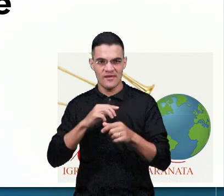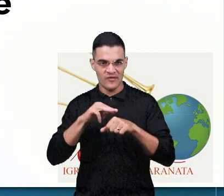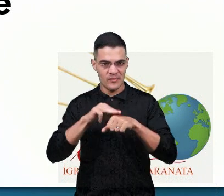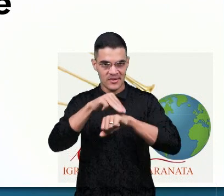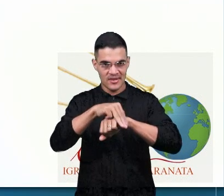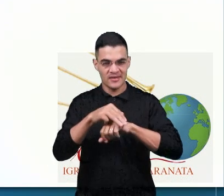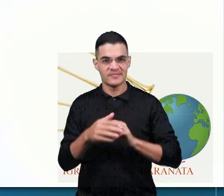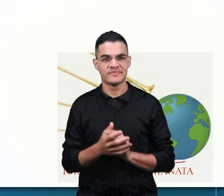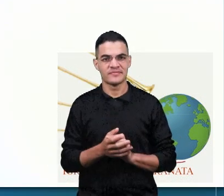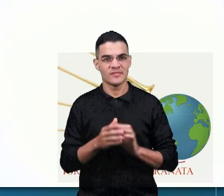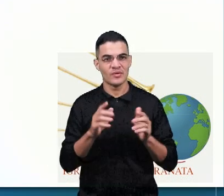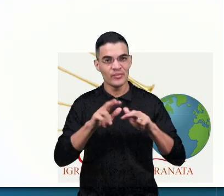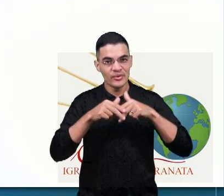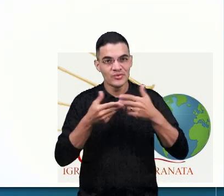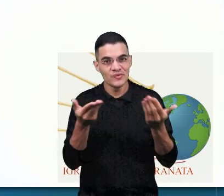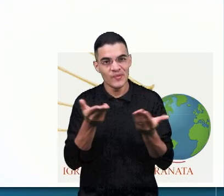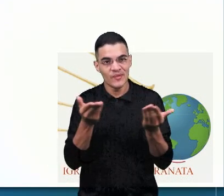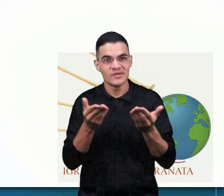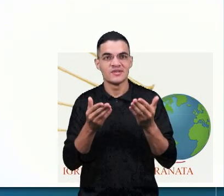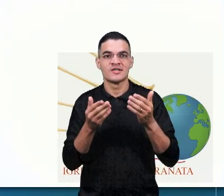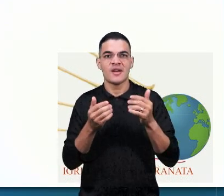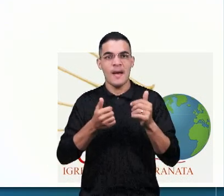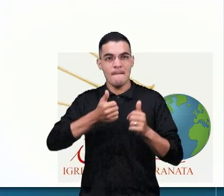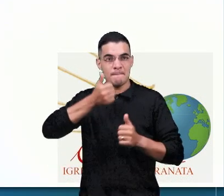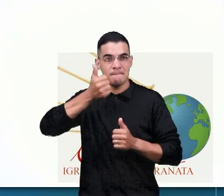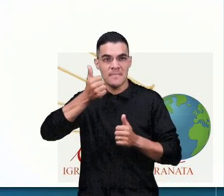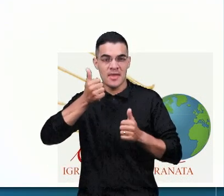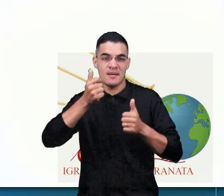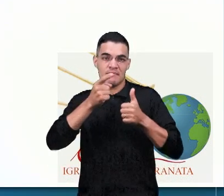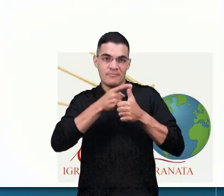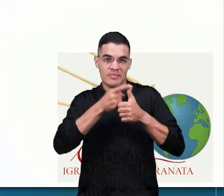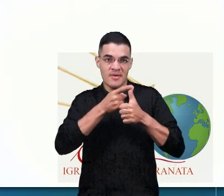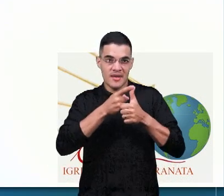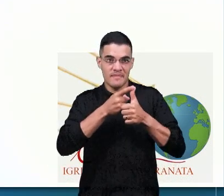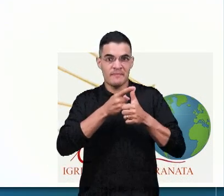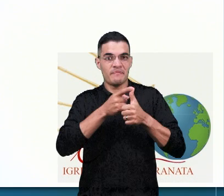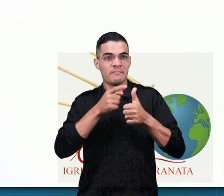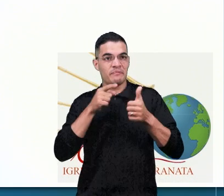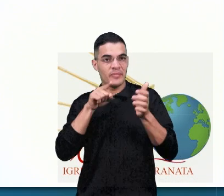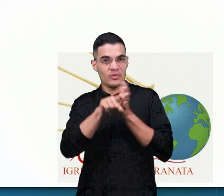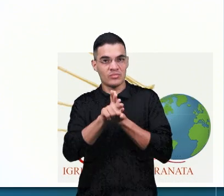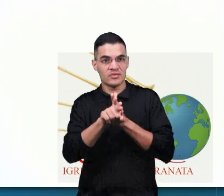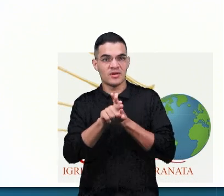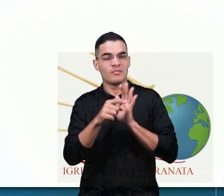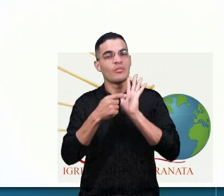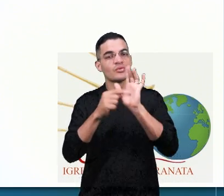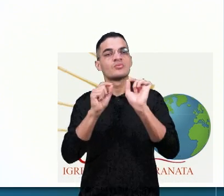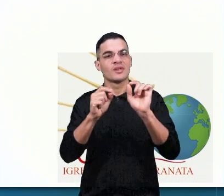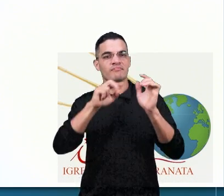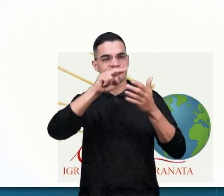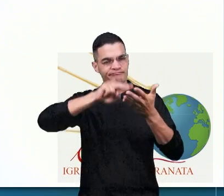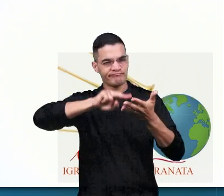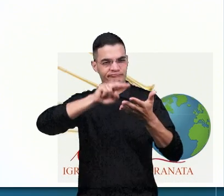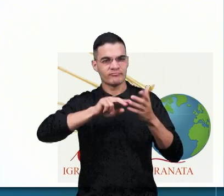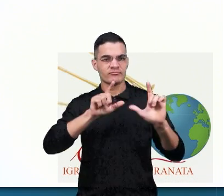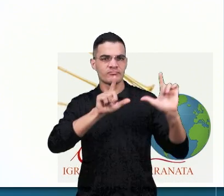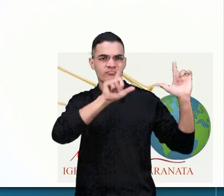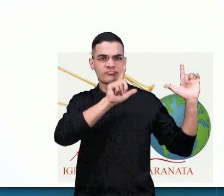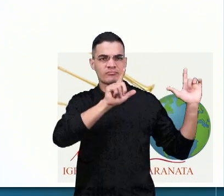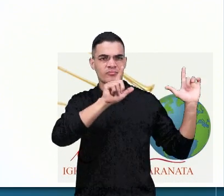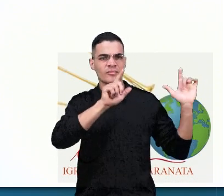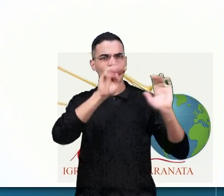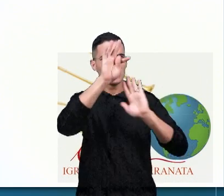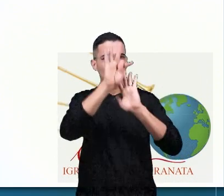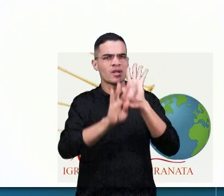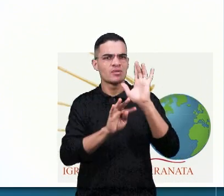liée à cette thématique, à cette affirmation. Et la première question est la suivante. Nous allons lire, qui nous dit, dans le